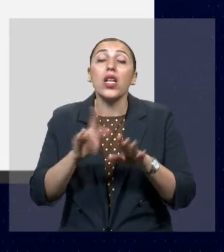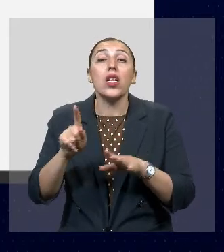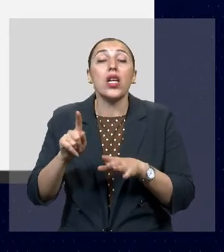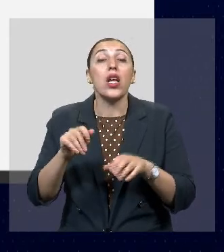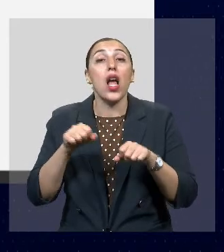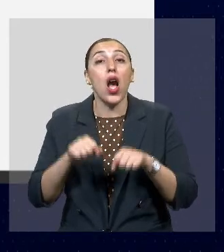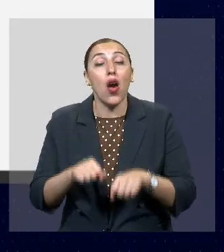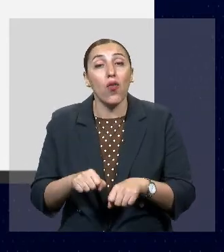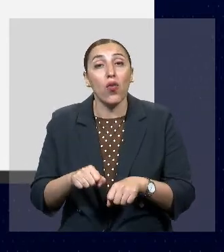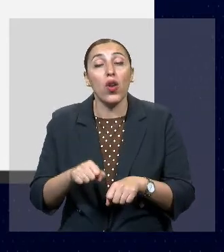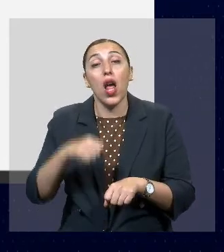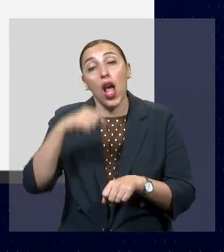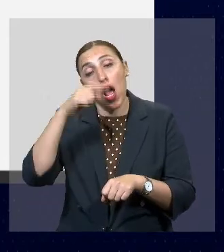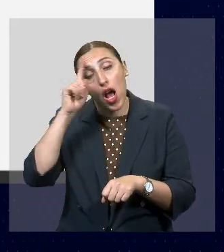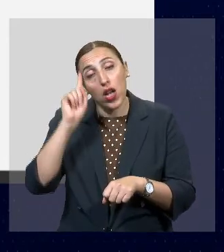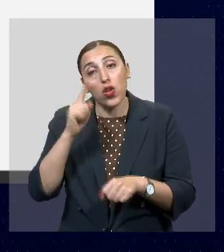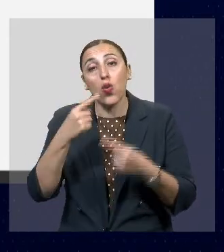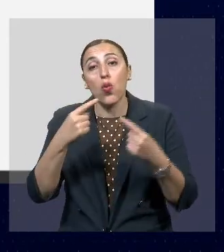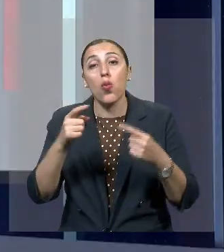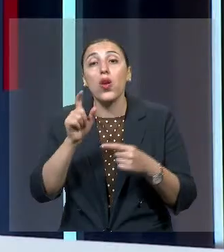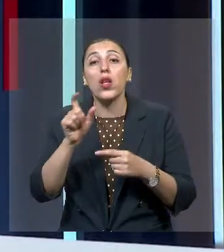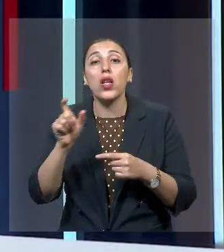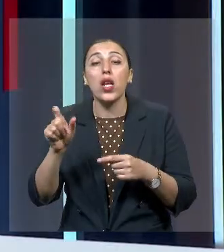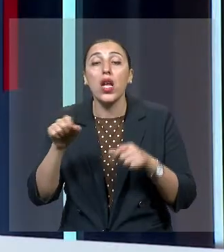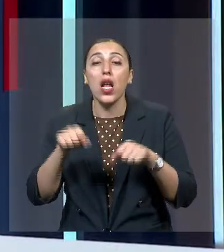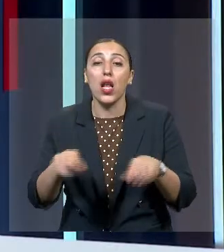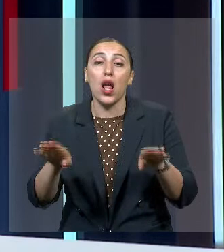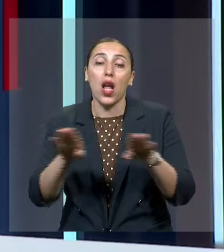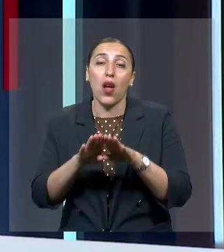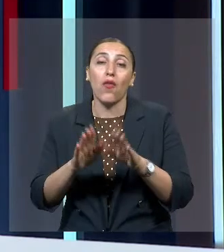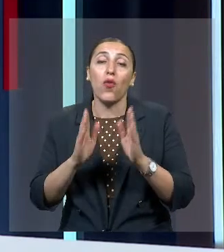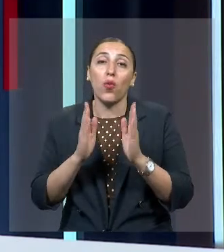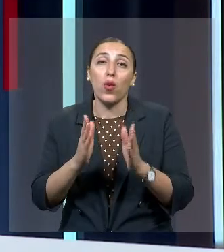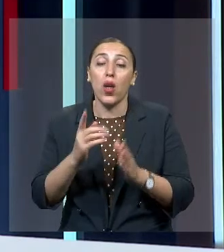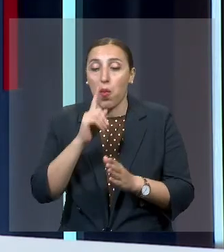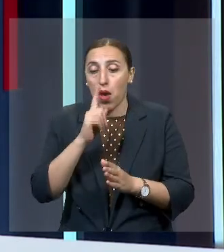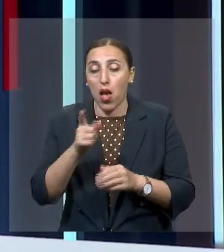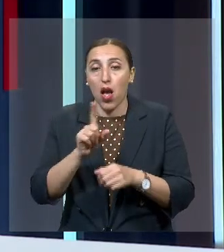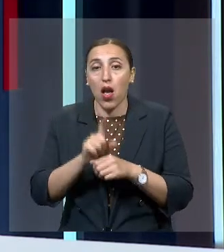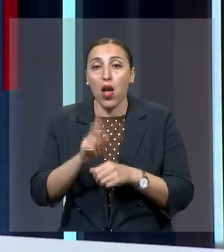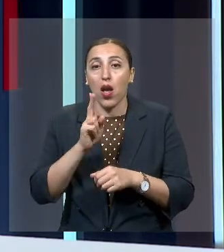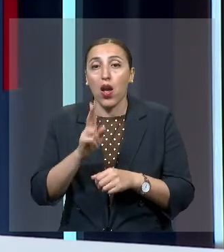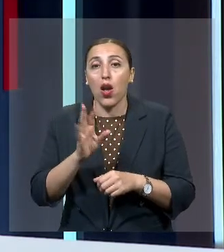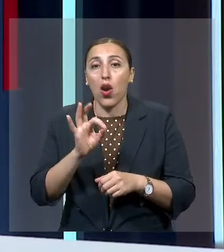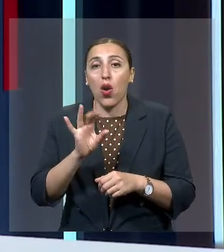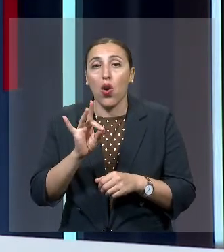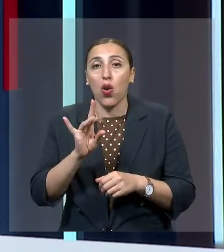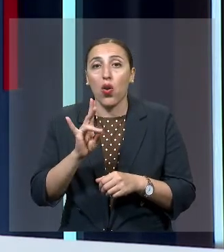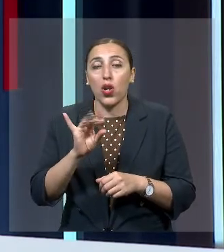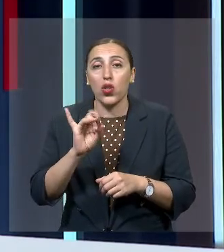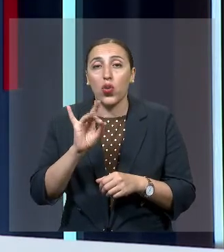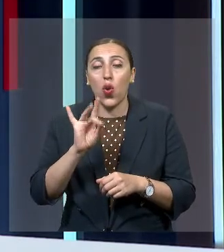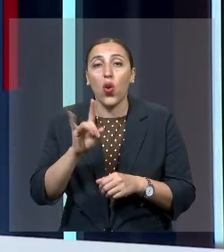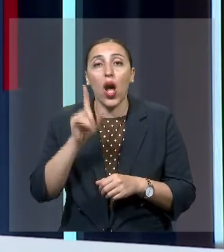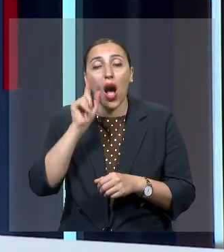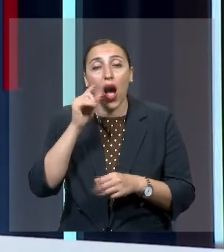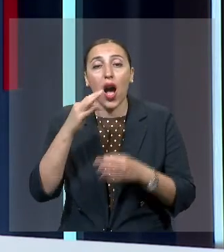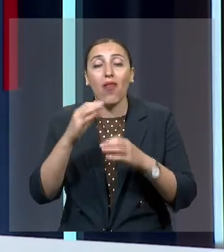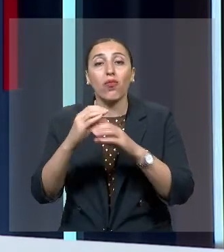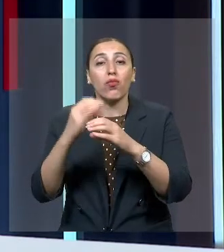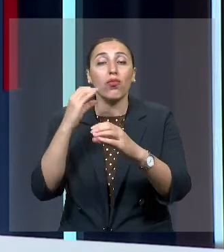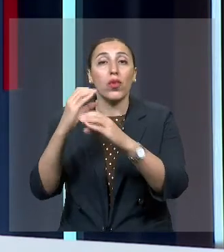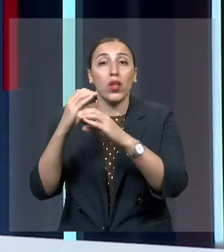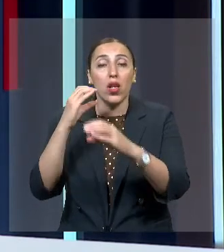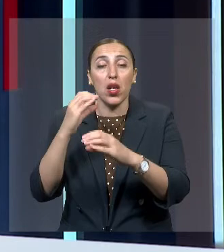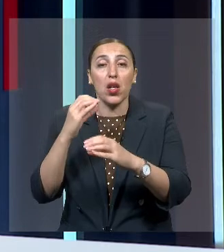նրա Ադրբեջանի մյուս քաղաքացիներն ունեն։ Մեկ ամսից ավելի կորնիձորում կանգնած հայկական բեռնատարներին